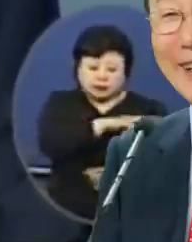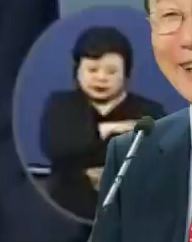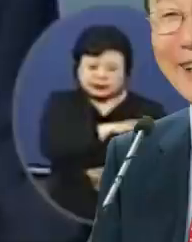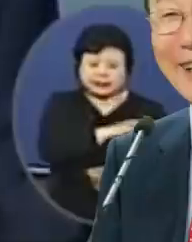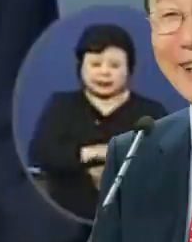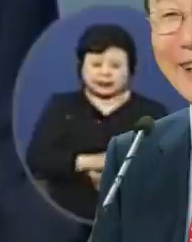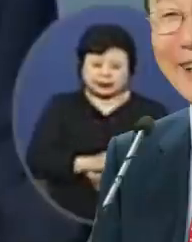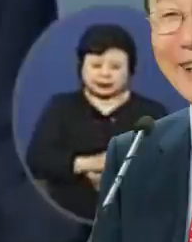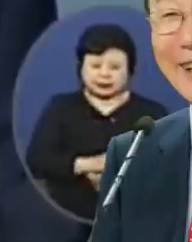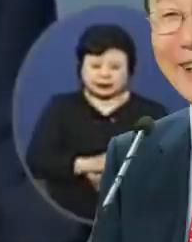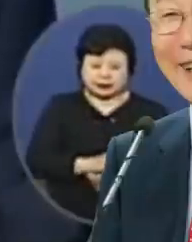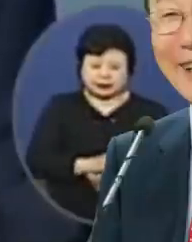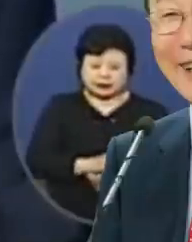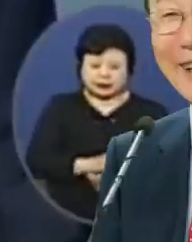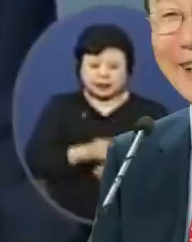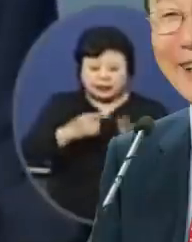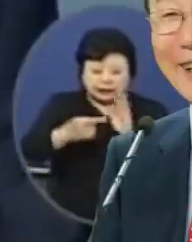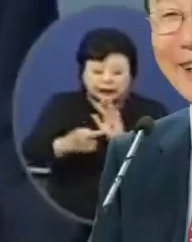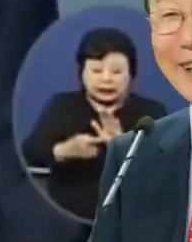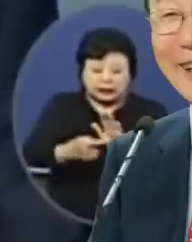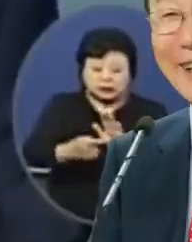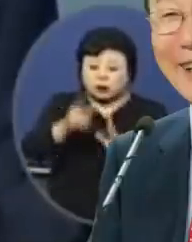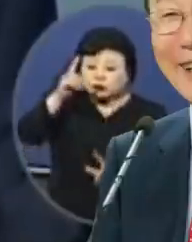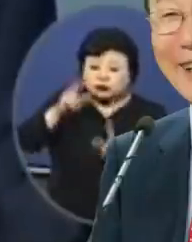두드러진 형상이 무엇입니까?